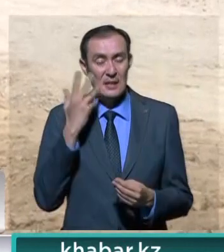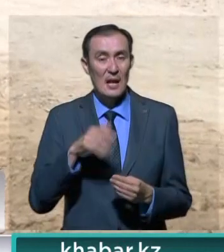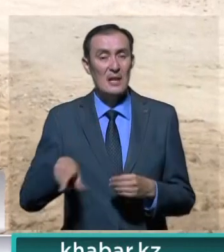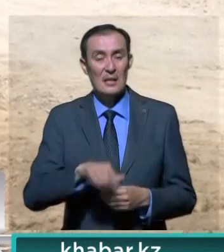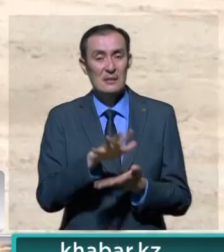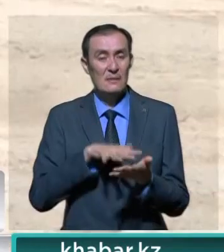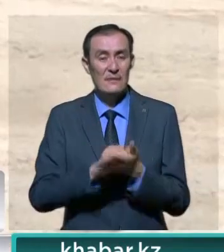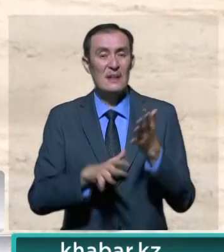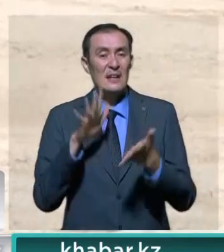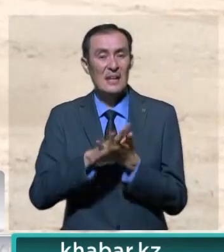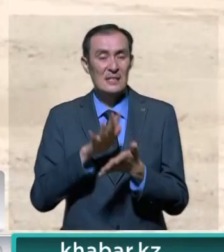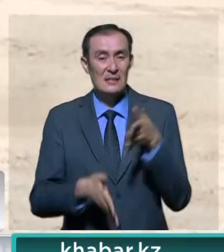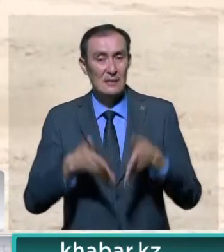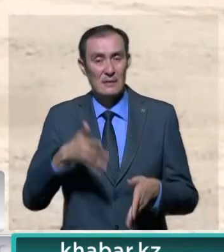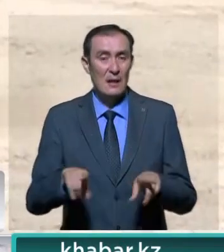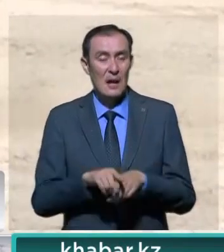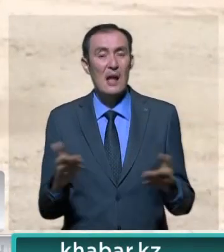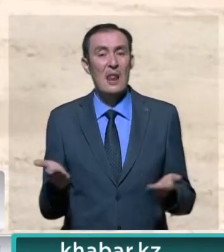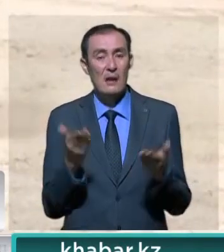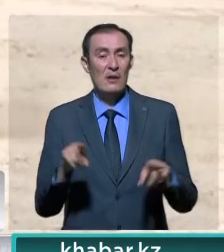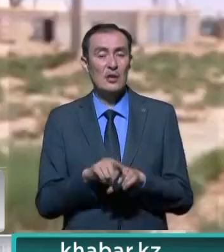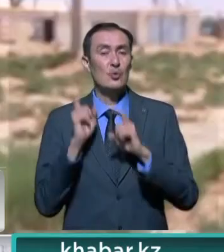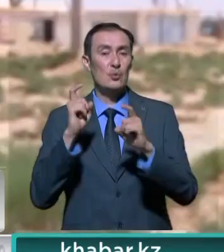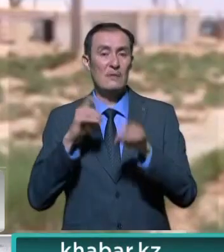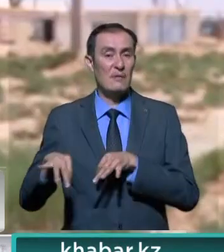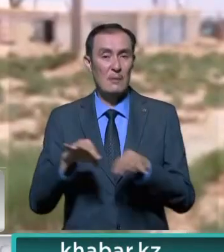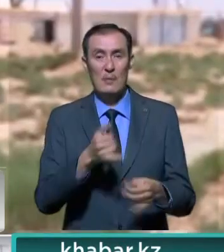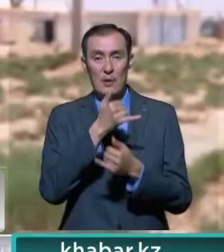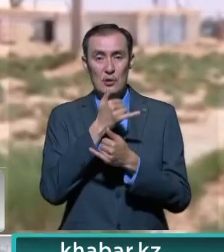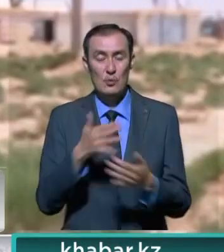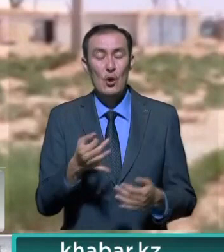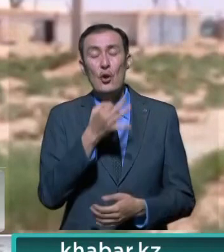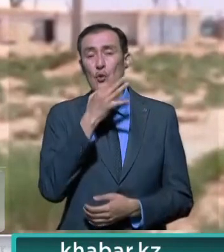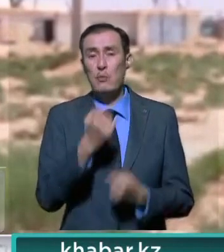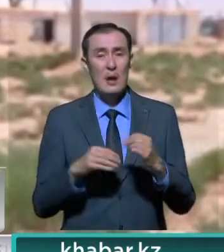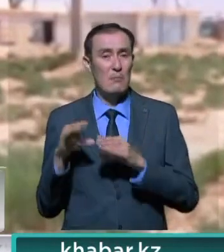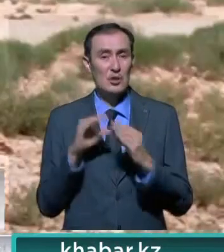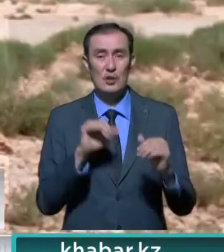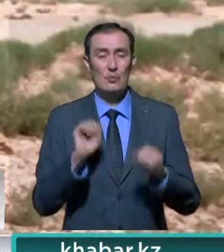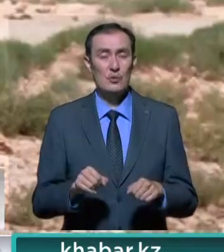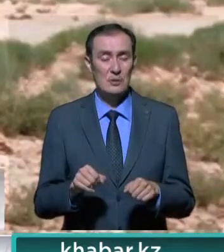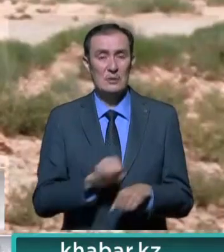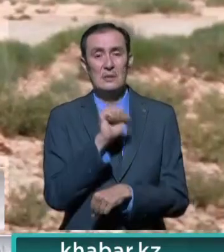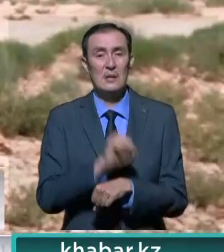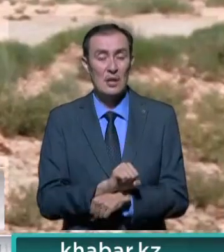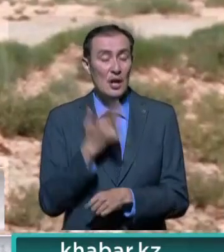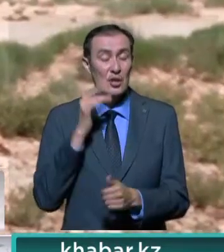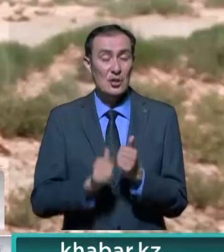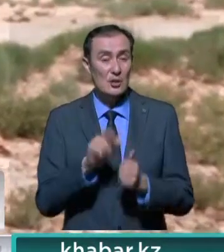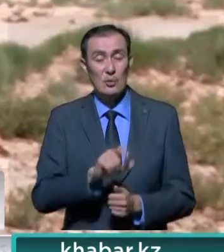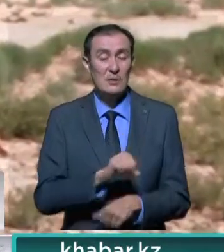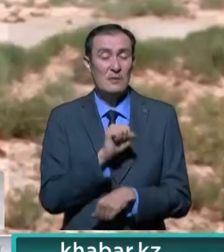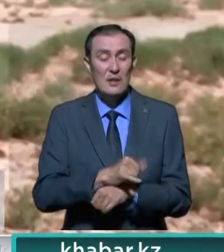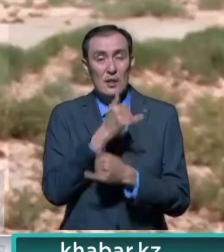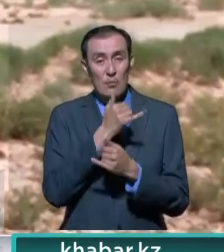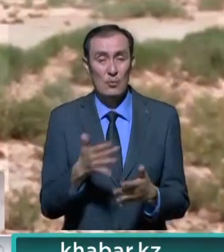размывает. В грязи застревают как легковые, так и грузовые автомобили. Любая машина может здесь увязнуть. Часто бывает, что люди застревают